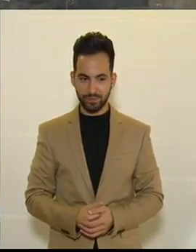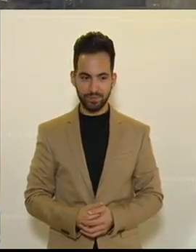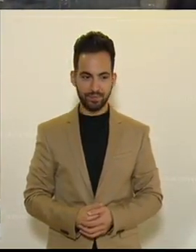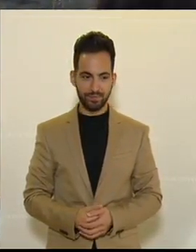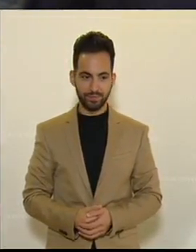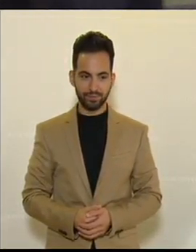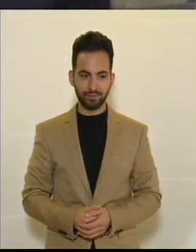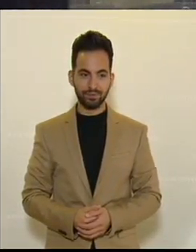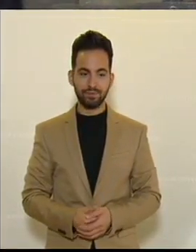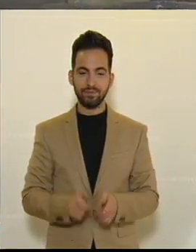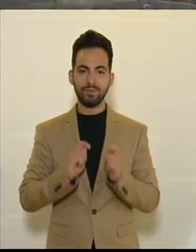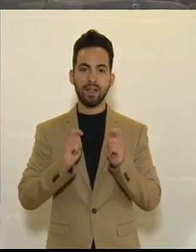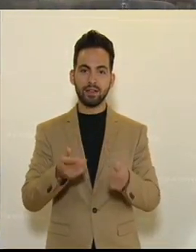Der Antrag ist ordnungsgemäß eingebracht, es steht in Verhandlung. Nun